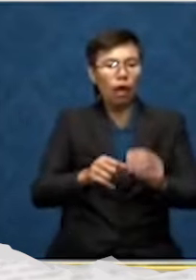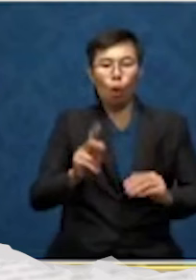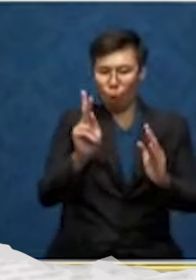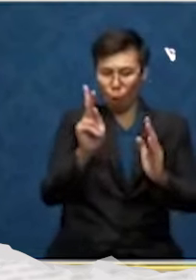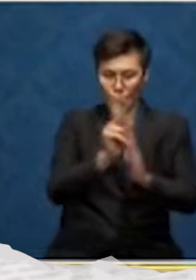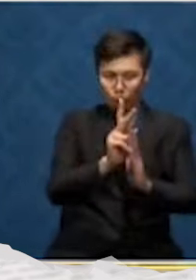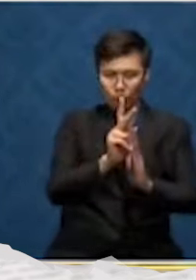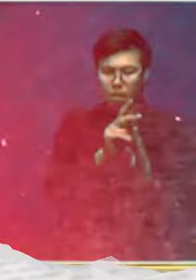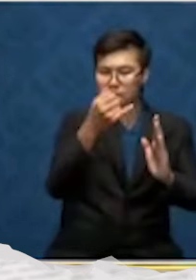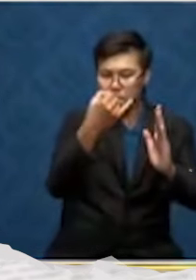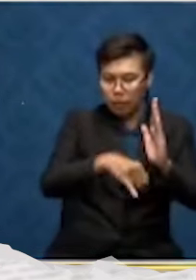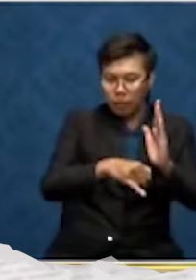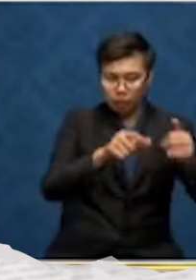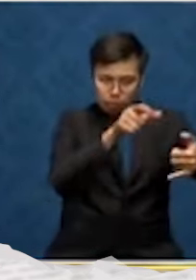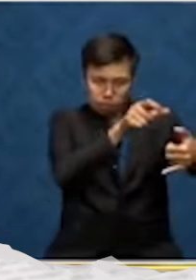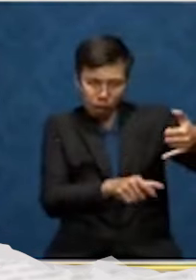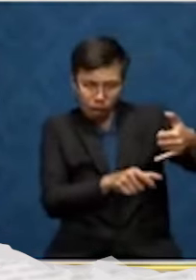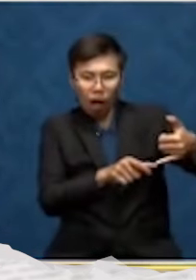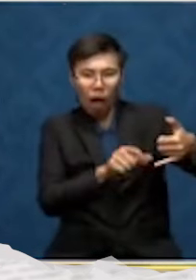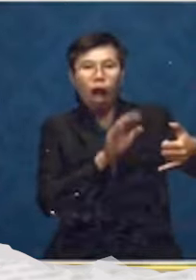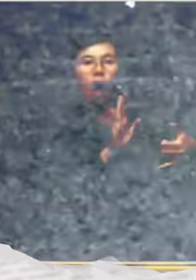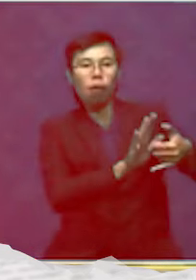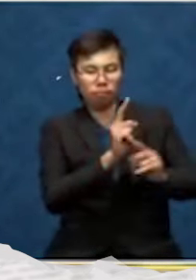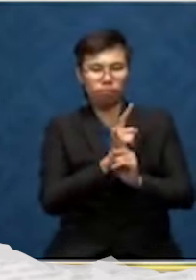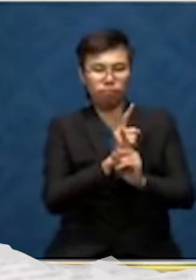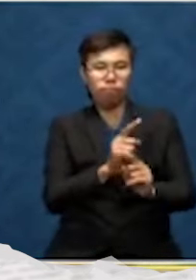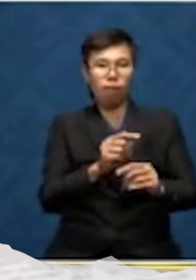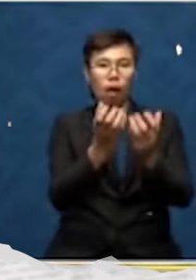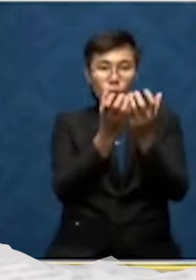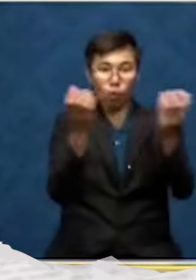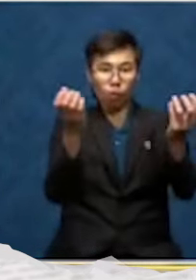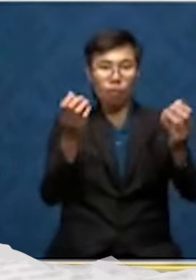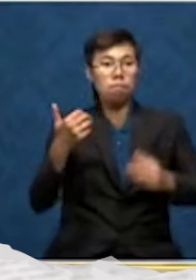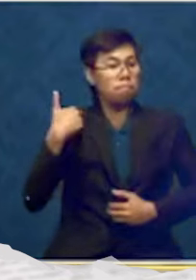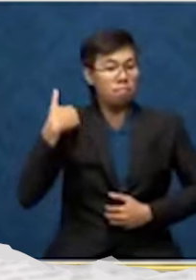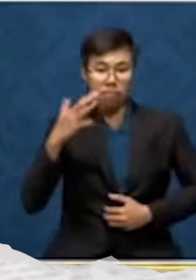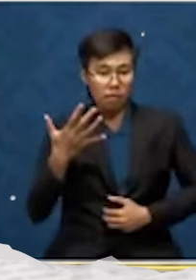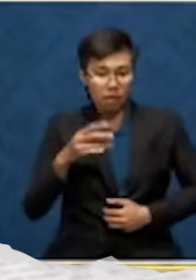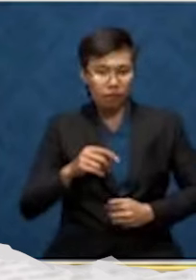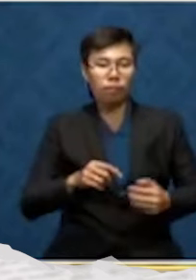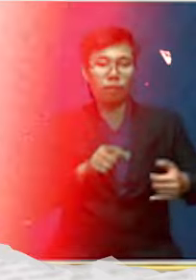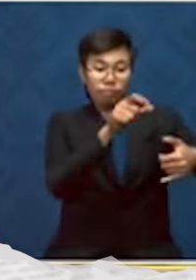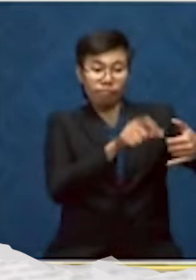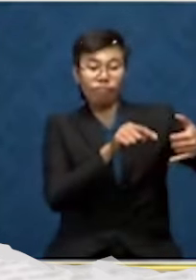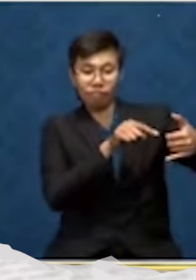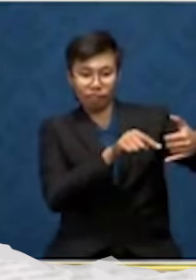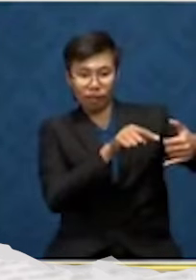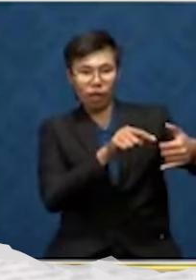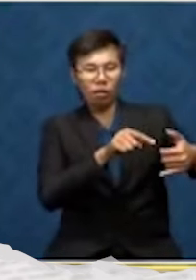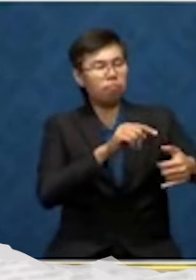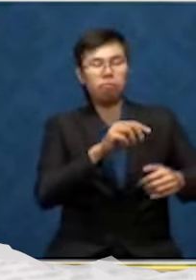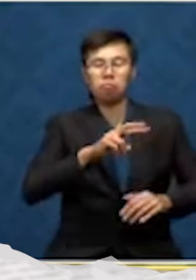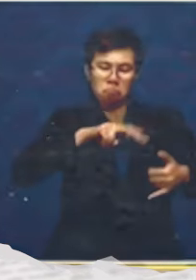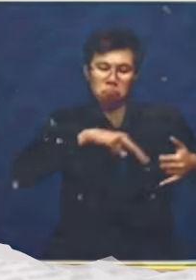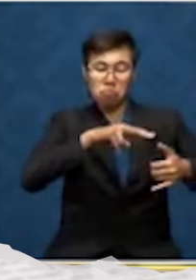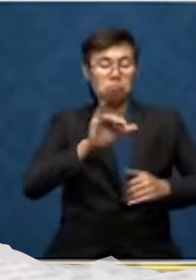ณะที่เป็นลักษณะต้องห้ามตามรัฐธรรมนูญยังไม่มีคำวินิจฉัยอย่างใดนะครับในหลักการทางกฎหมาย